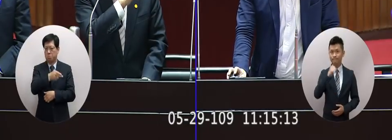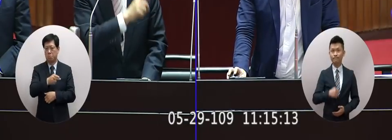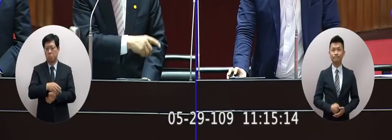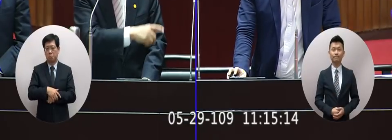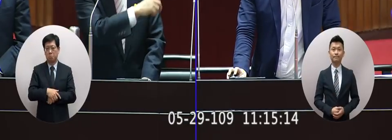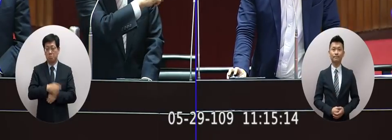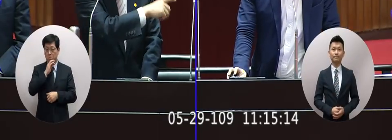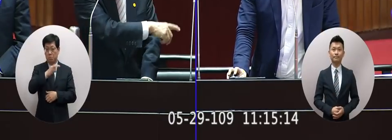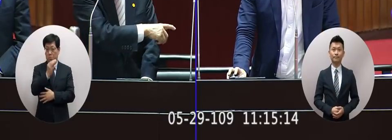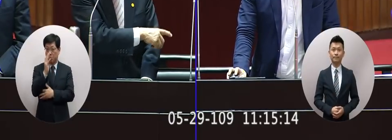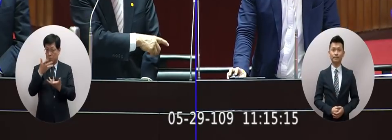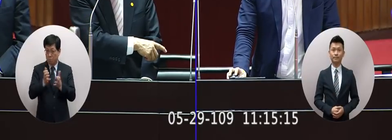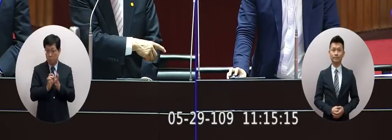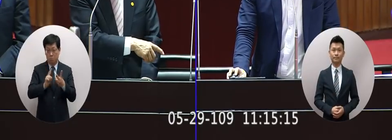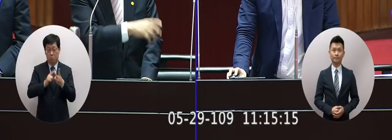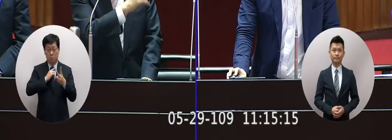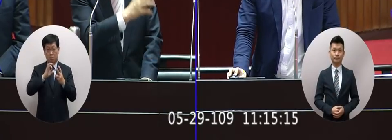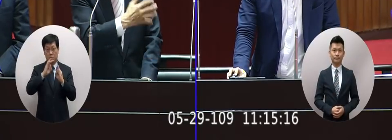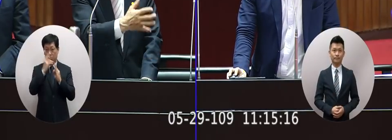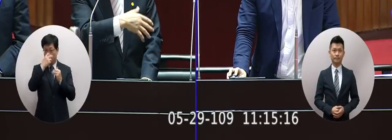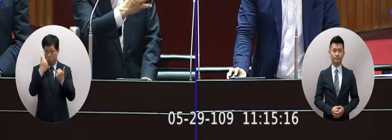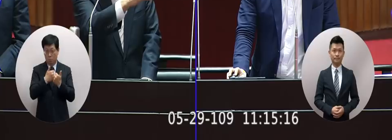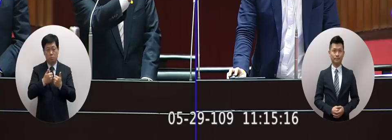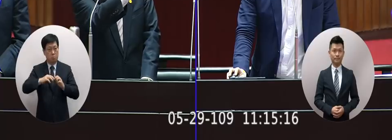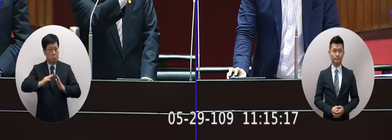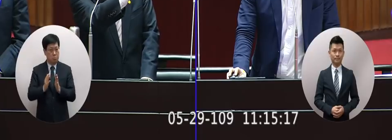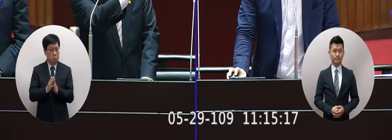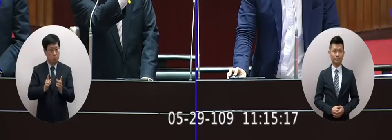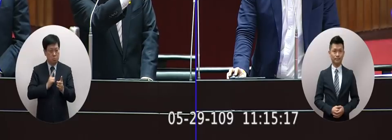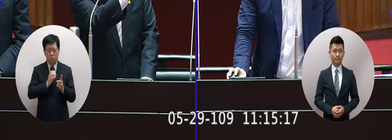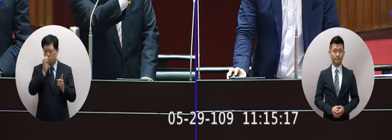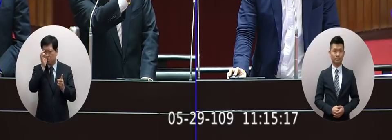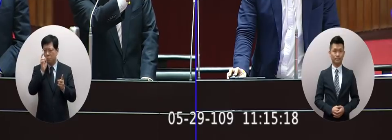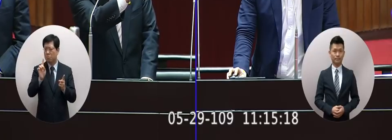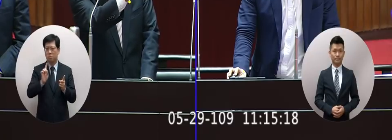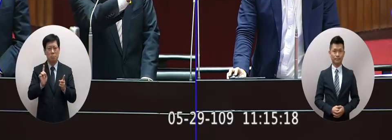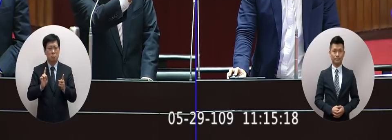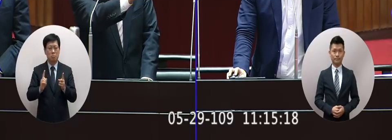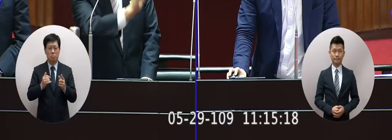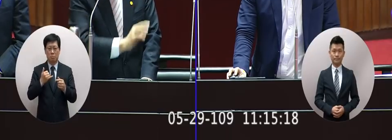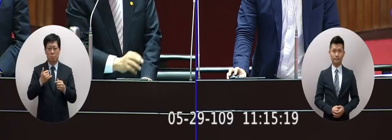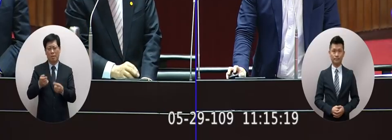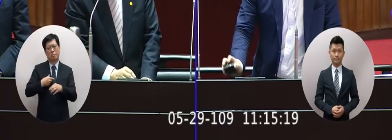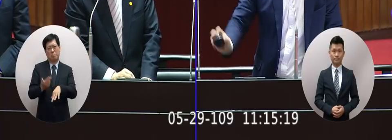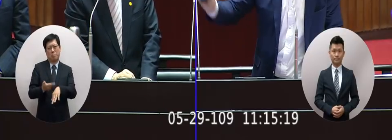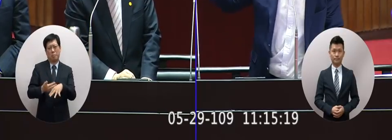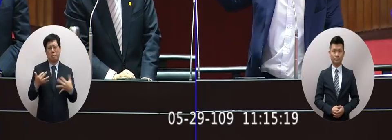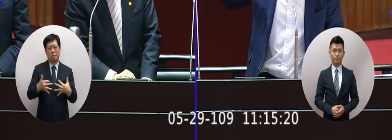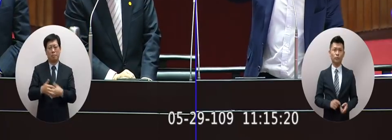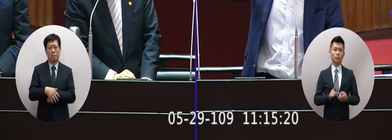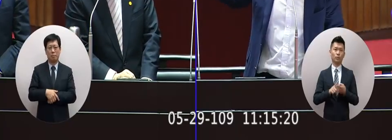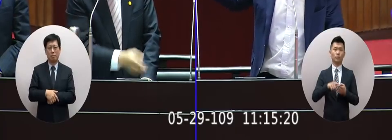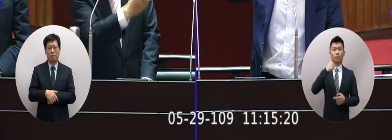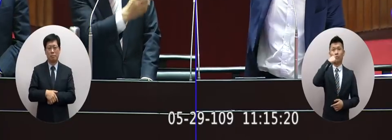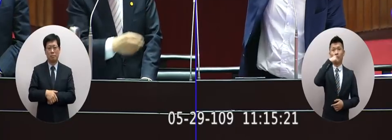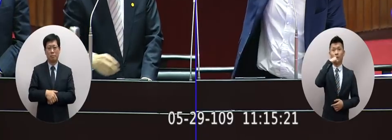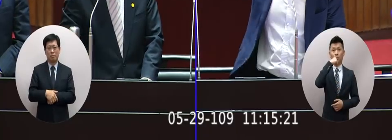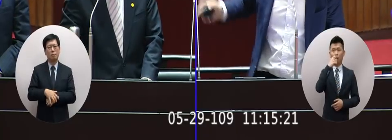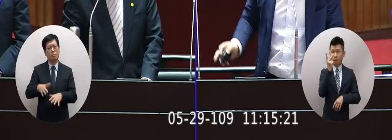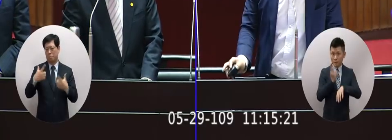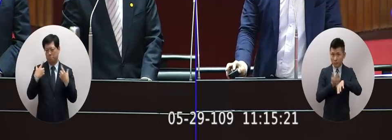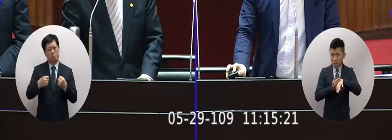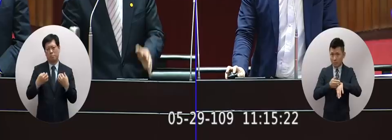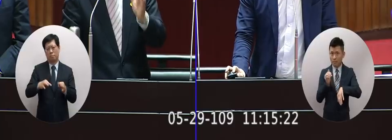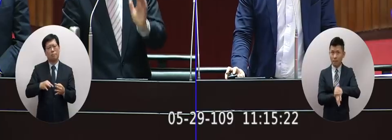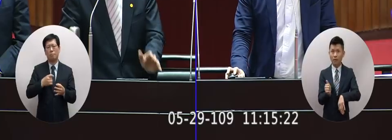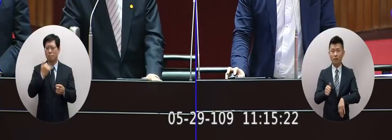求财政部甲监管会马上来看到底有啥物，迄种技术性的问题。 对啦，台湾科技 技术性